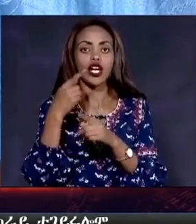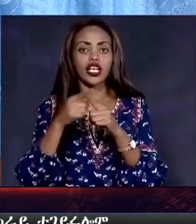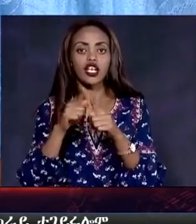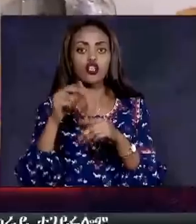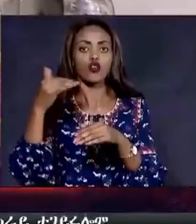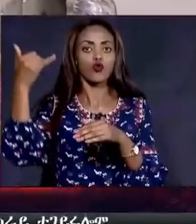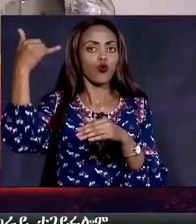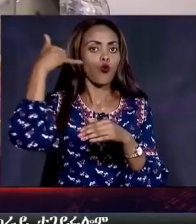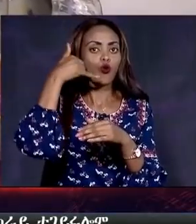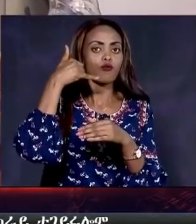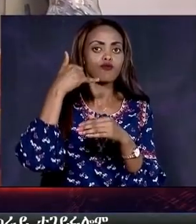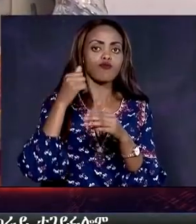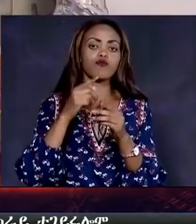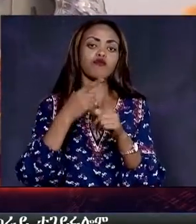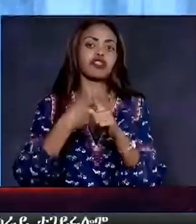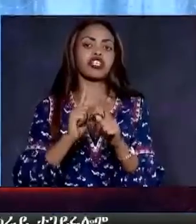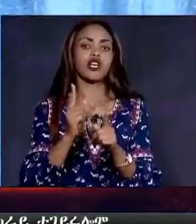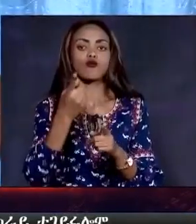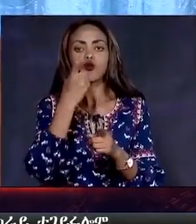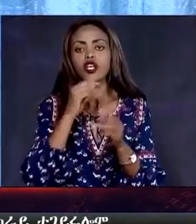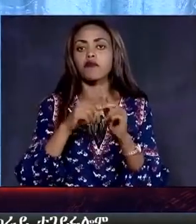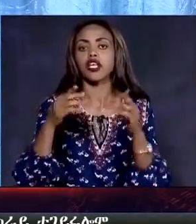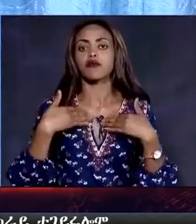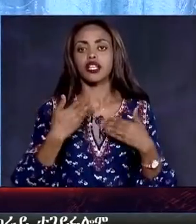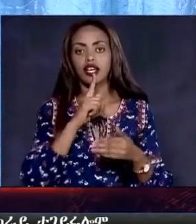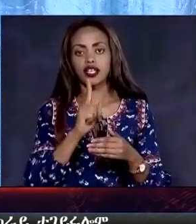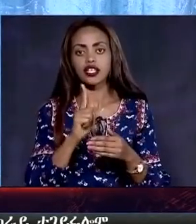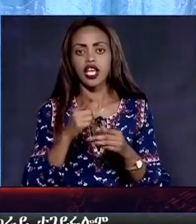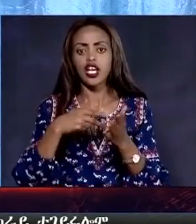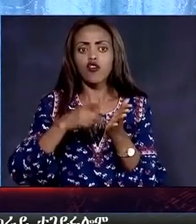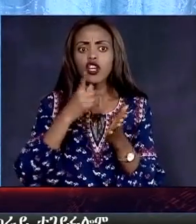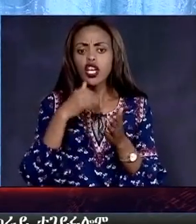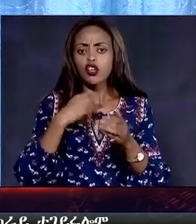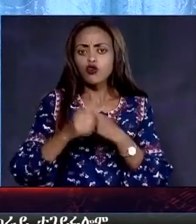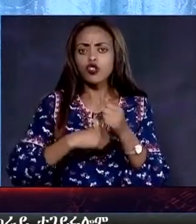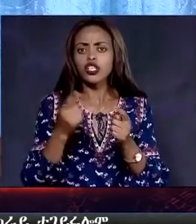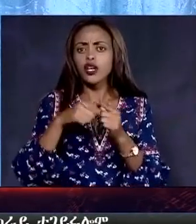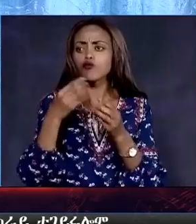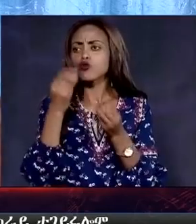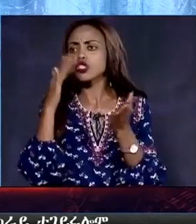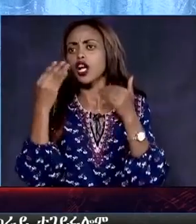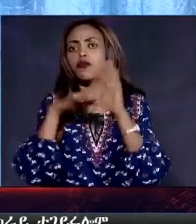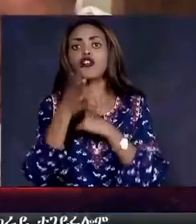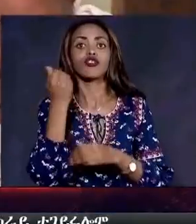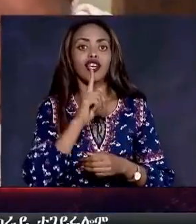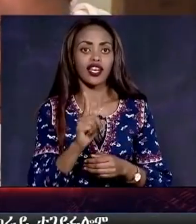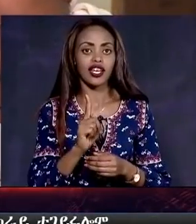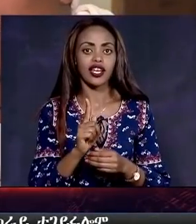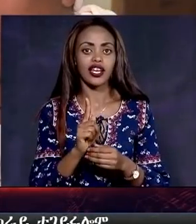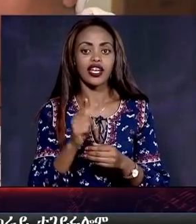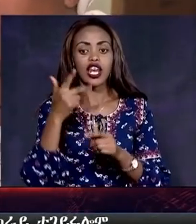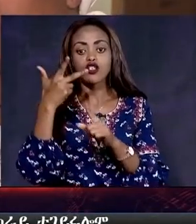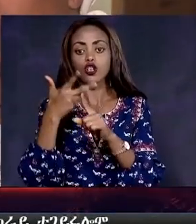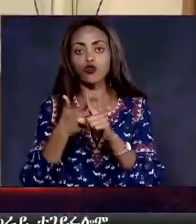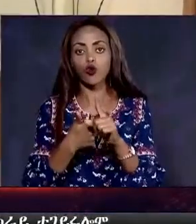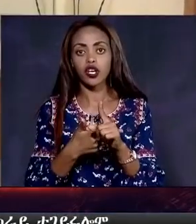ደው ኢሎም ምስተዛረቡና ብጣዕሚ እዩ ደስ ኢለና ክፈል ንብል ነይሮም ብጣዕሚ ክጨናነቕ ነይረ ናብ ብዙሕ ፀገማት ክኣቱ ነይረ እያ ንሰለስተ